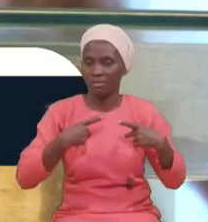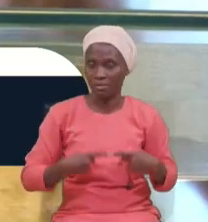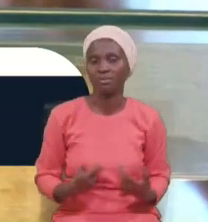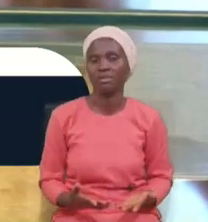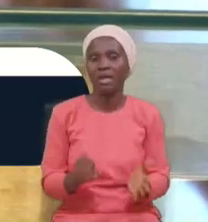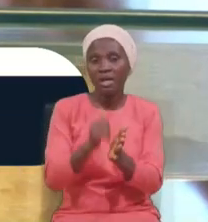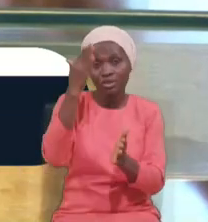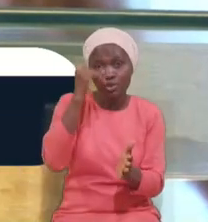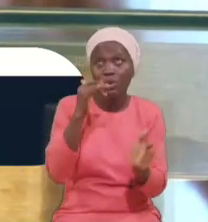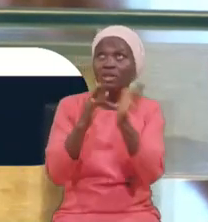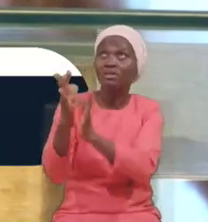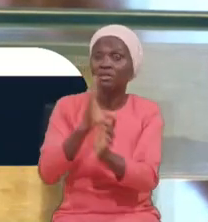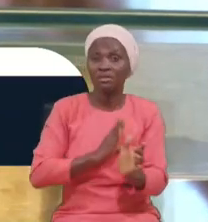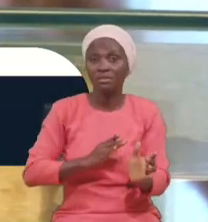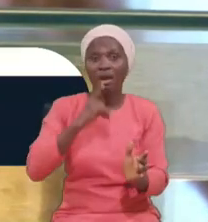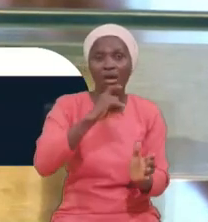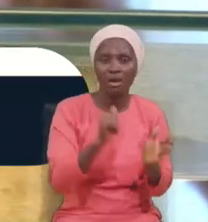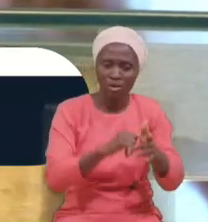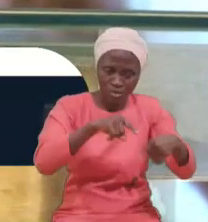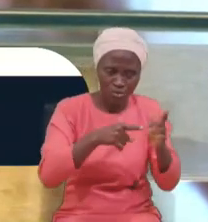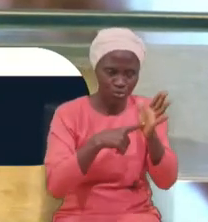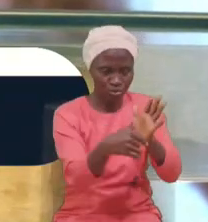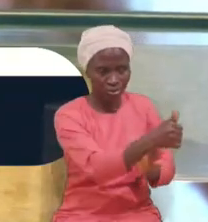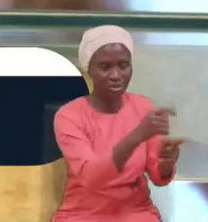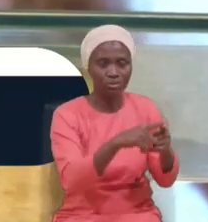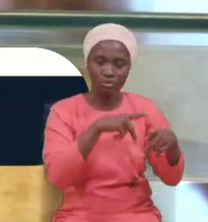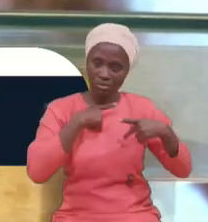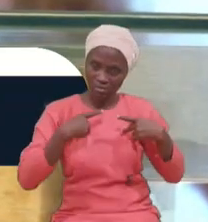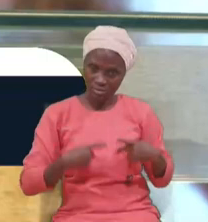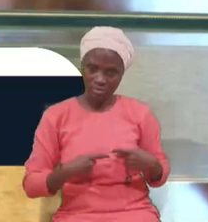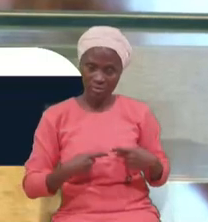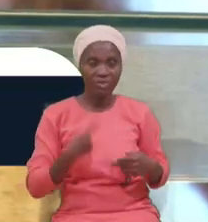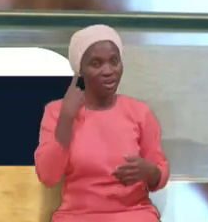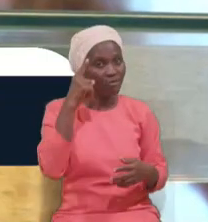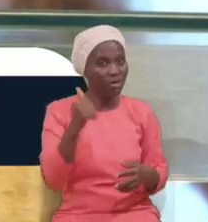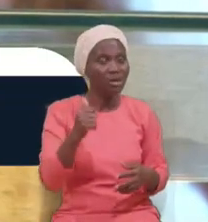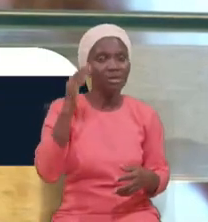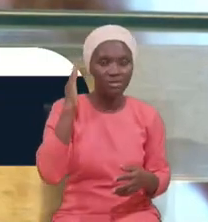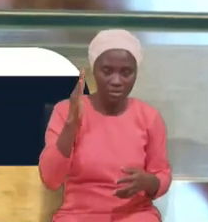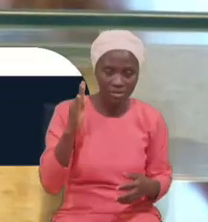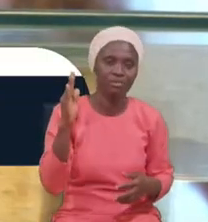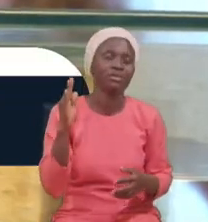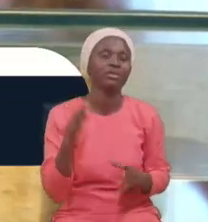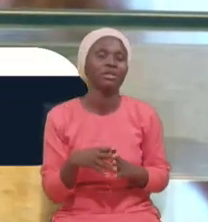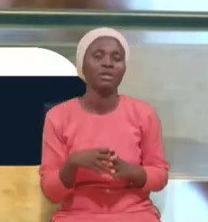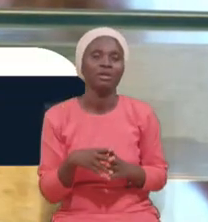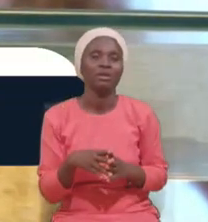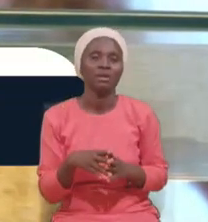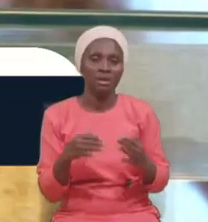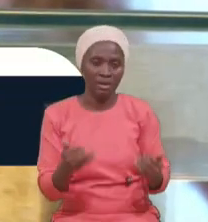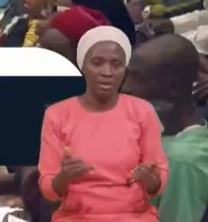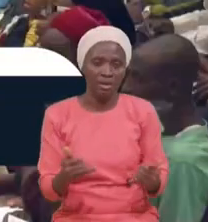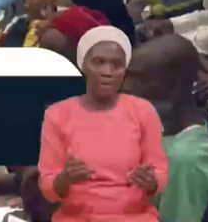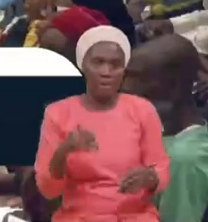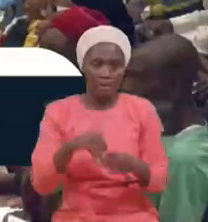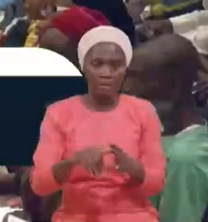Et c'est pourquoi Jésus a dit, et va te montrer au sacrificateur pour que